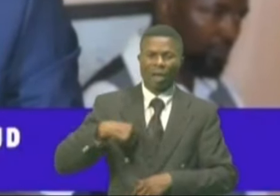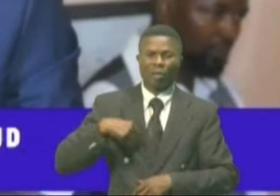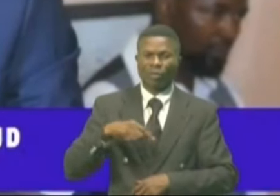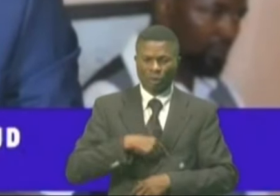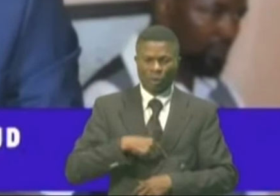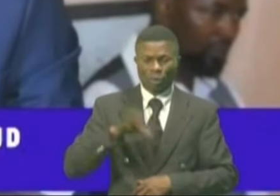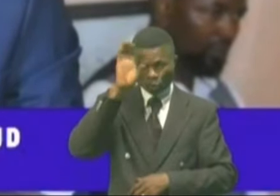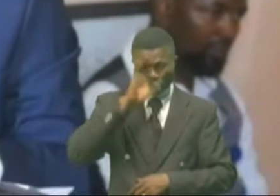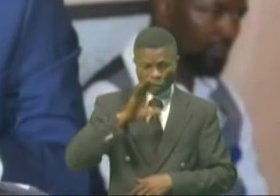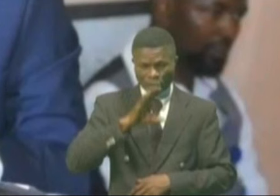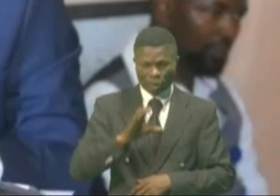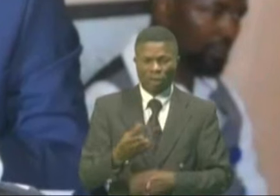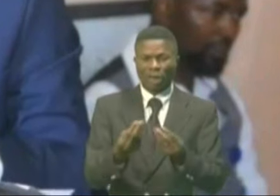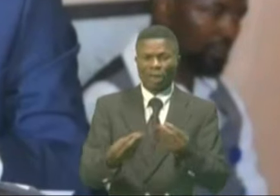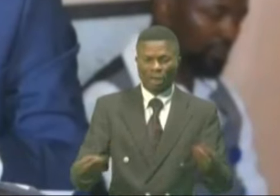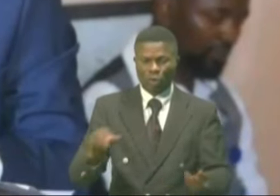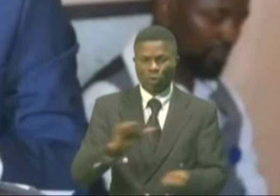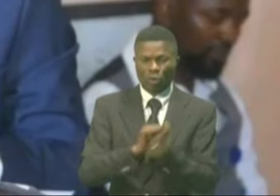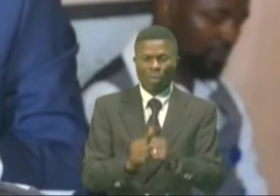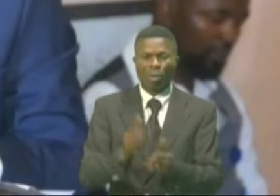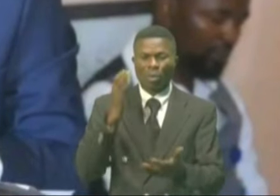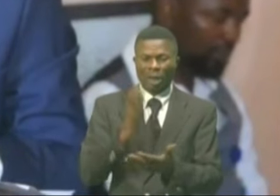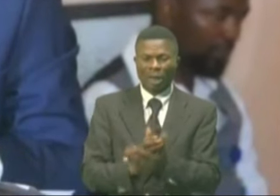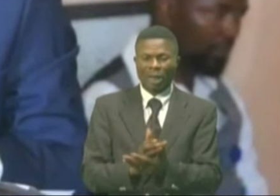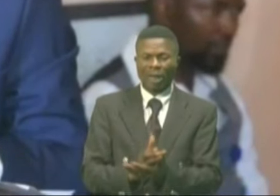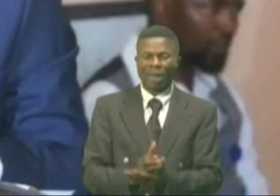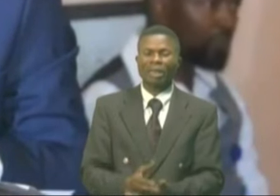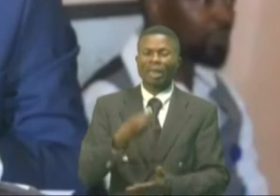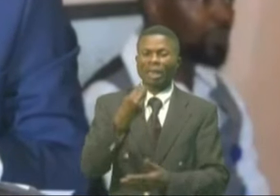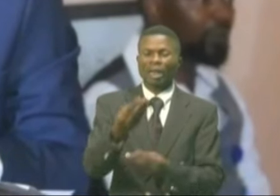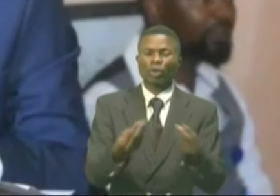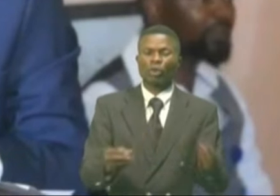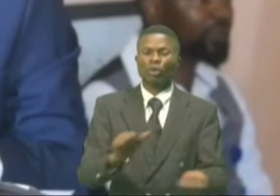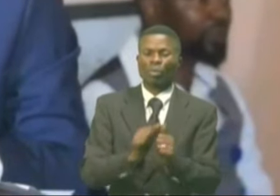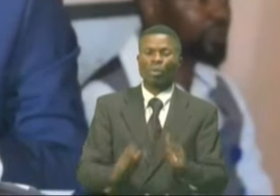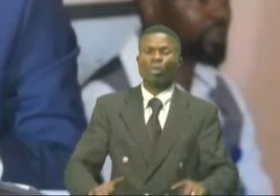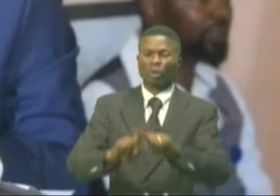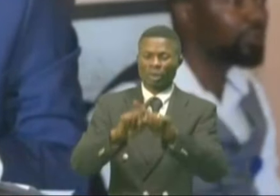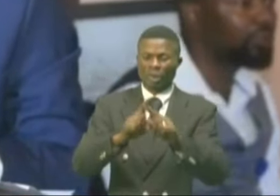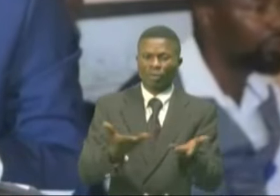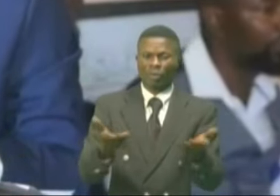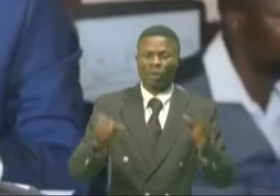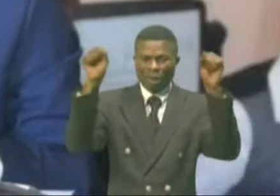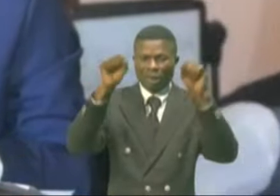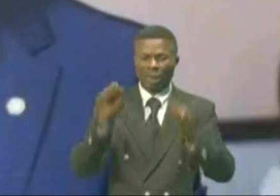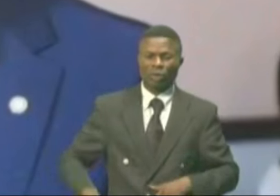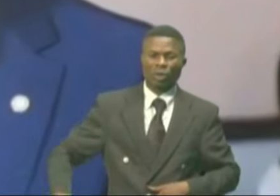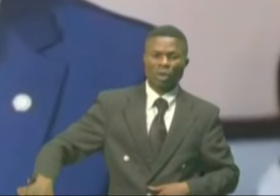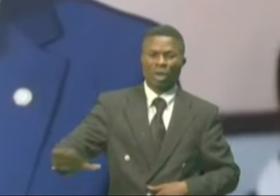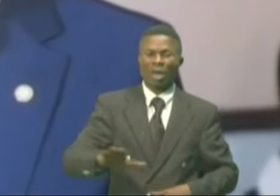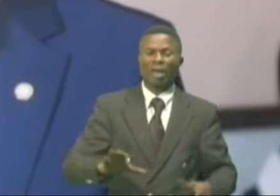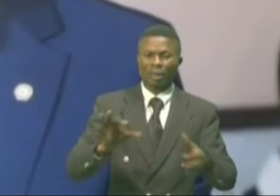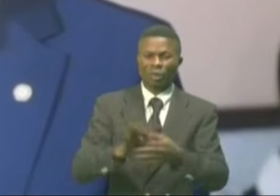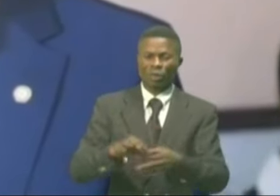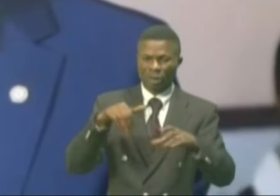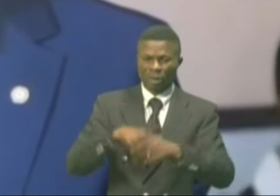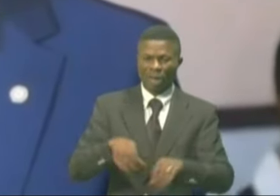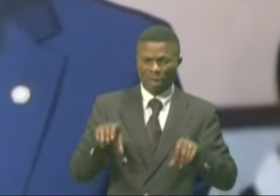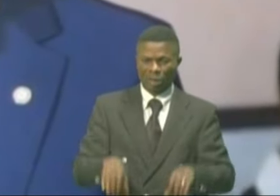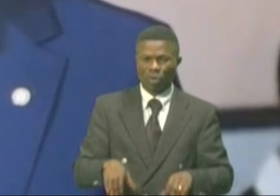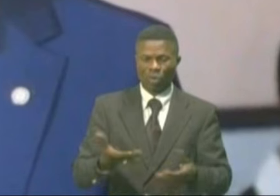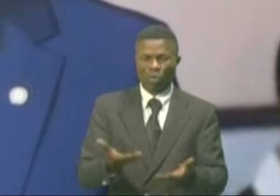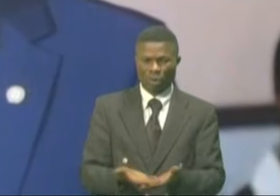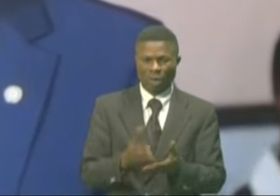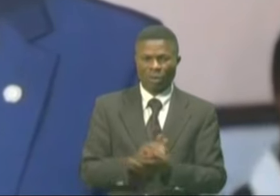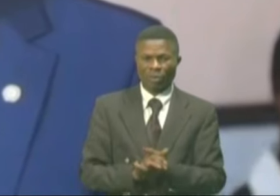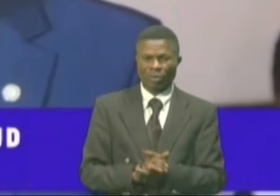au PDDRCS à travers différents mécanismes mis en place par le système des Nations Unies en RDC. Et cette initiative de